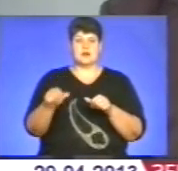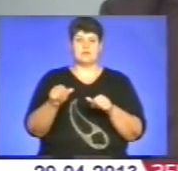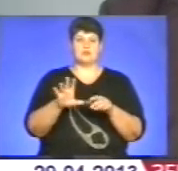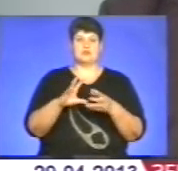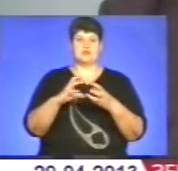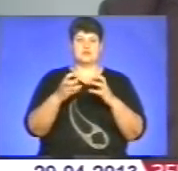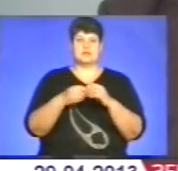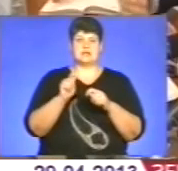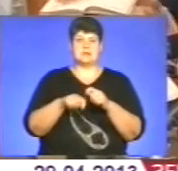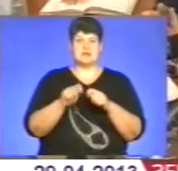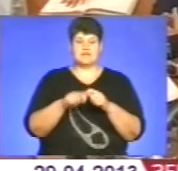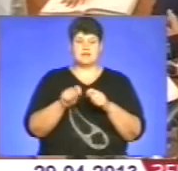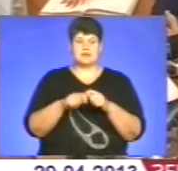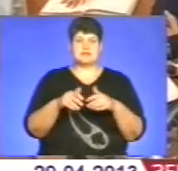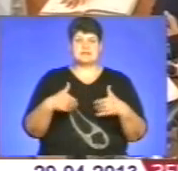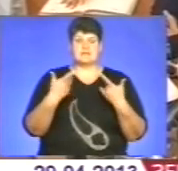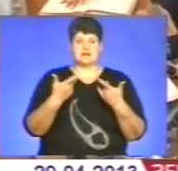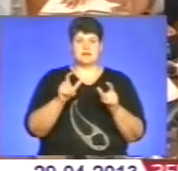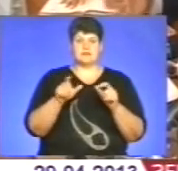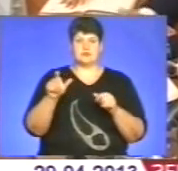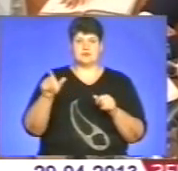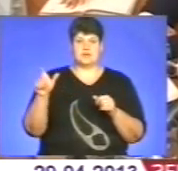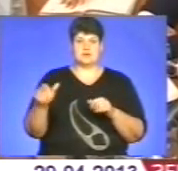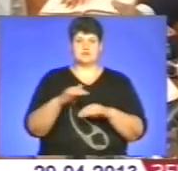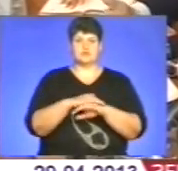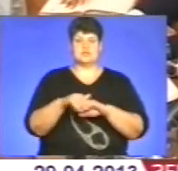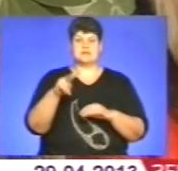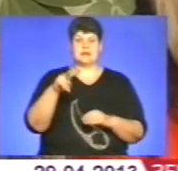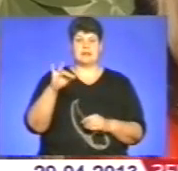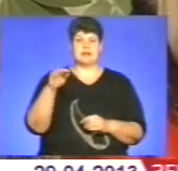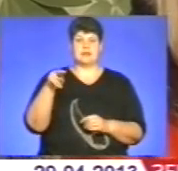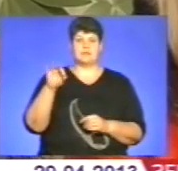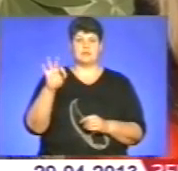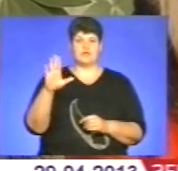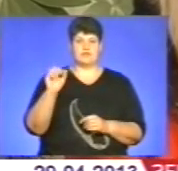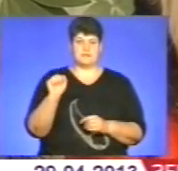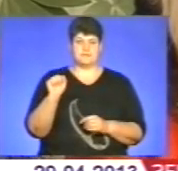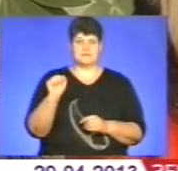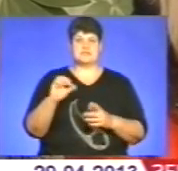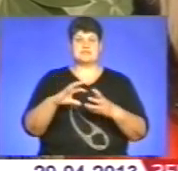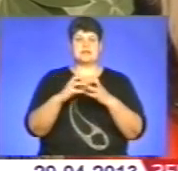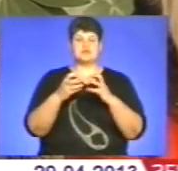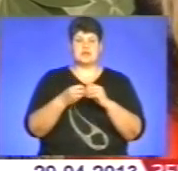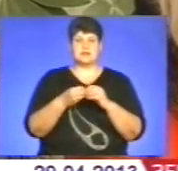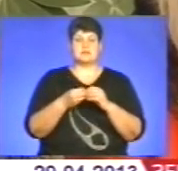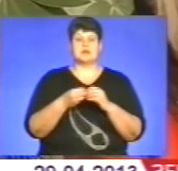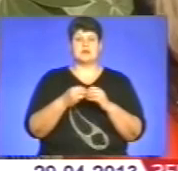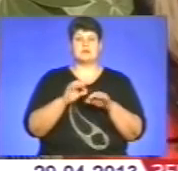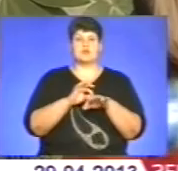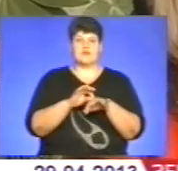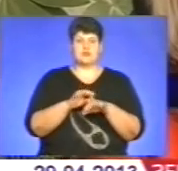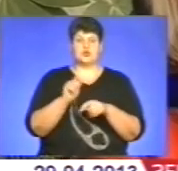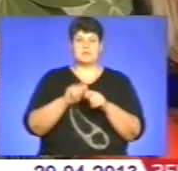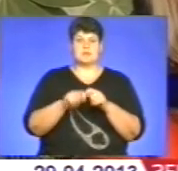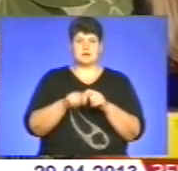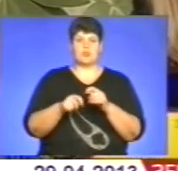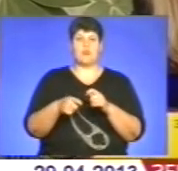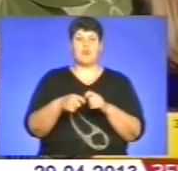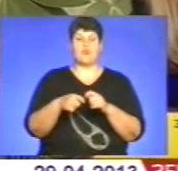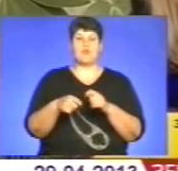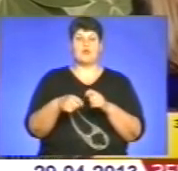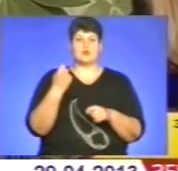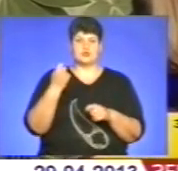результати перевірок за зверненням громадян з вулиці Липової. За результатами проведеної перевірки, порушень під час